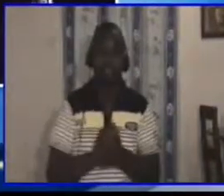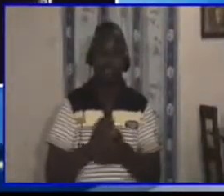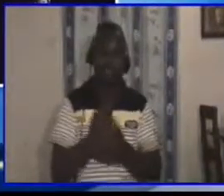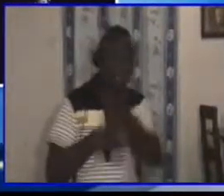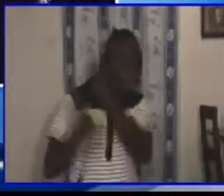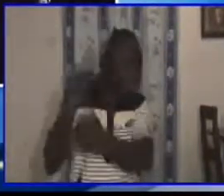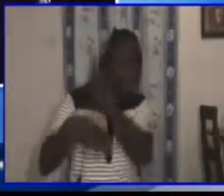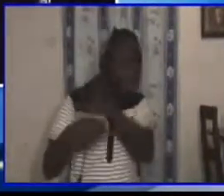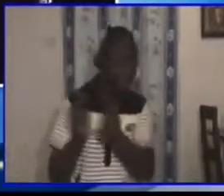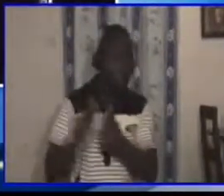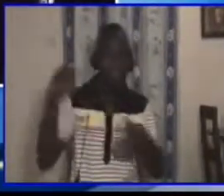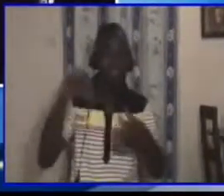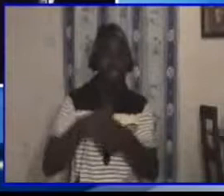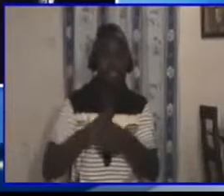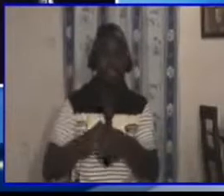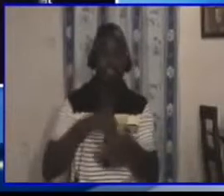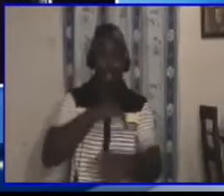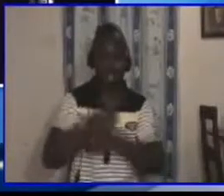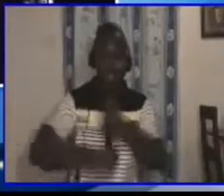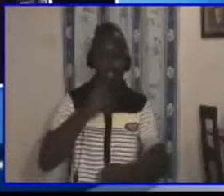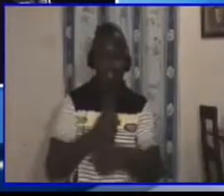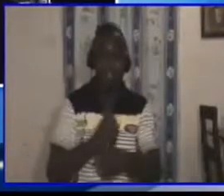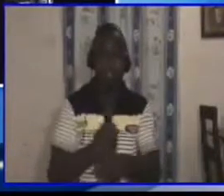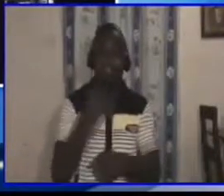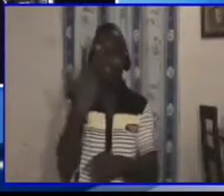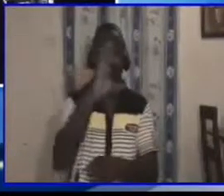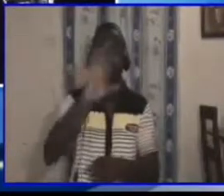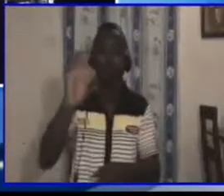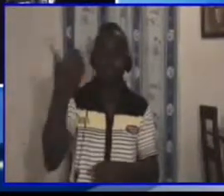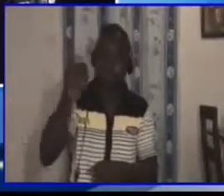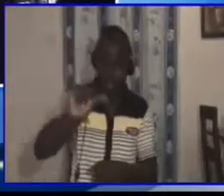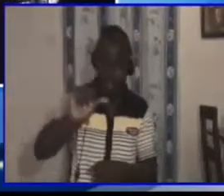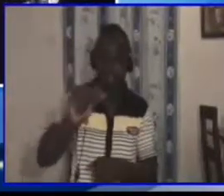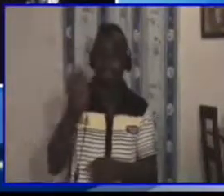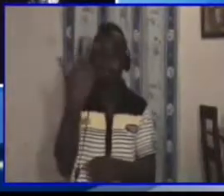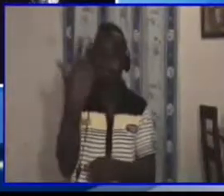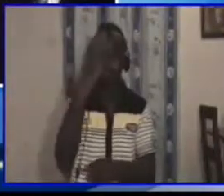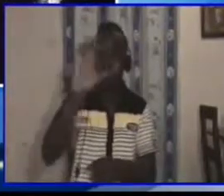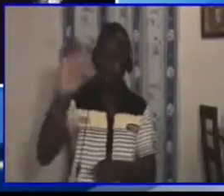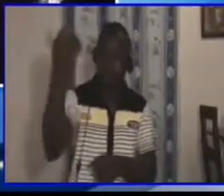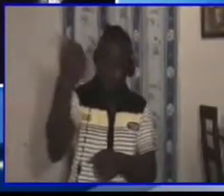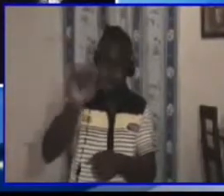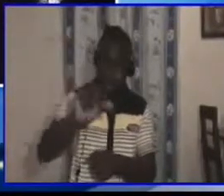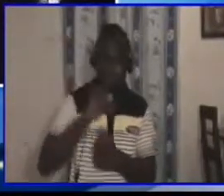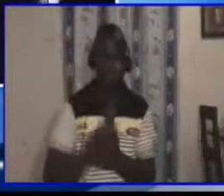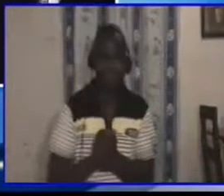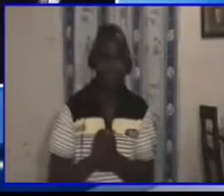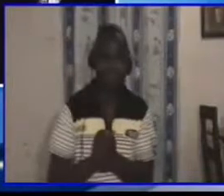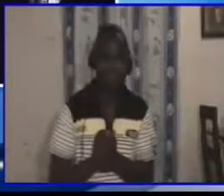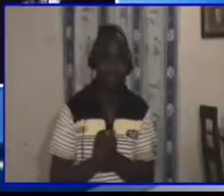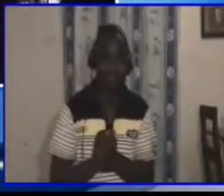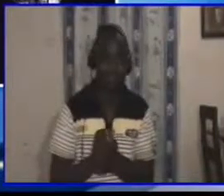c'erano circa 128 differenti direzioni nel cristianesimo